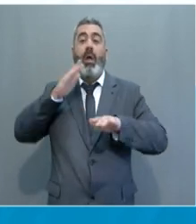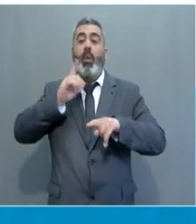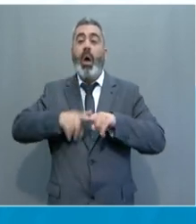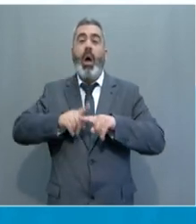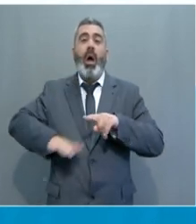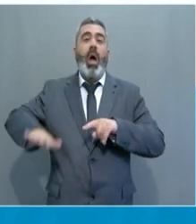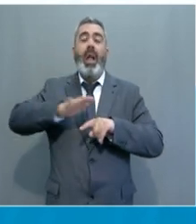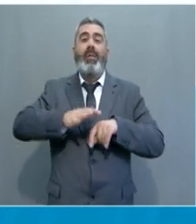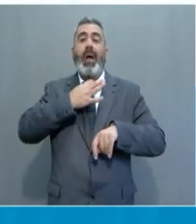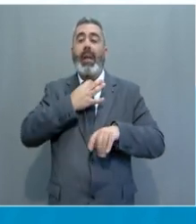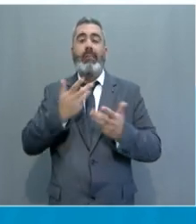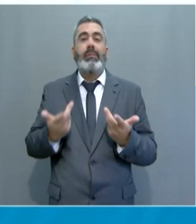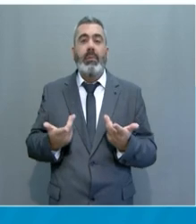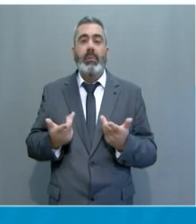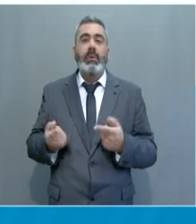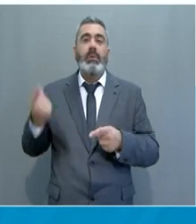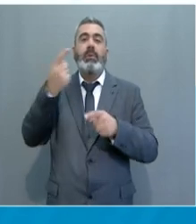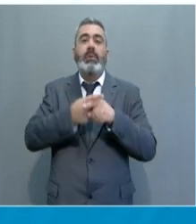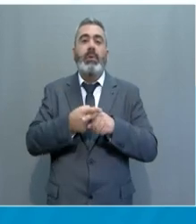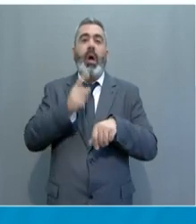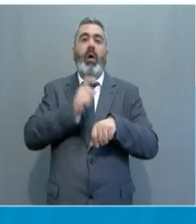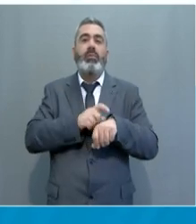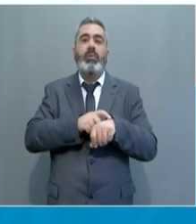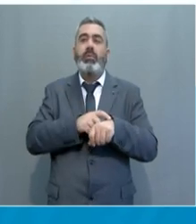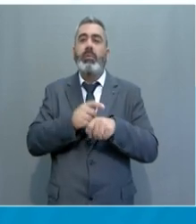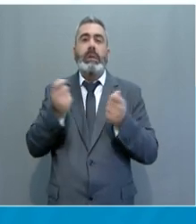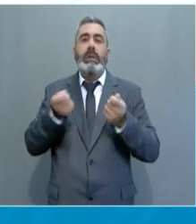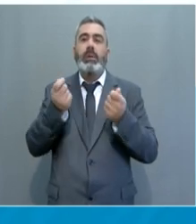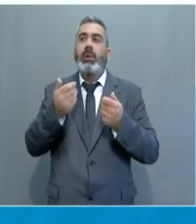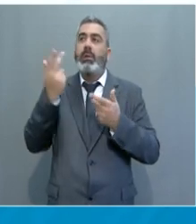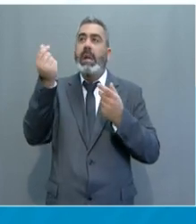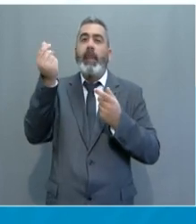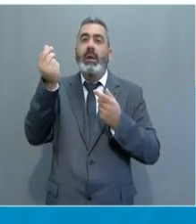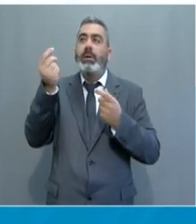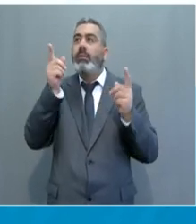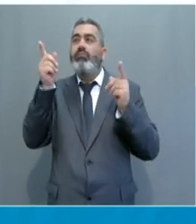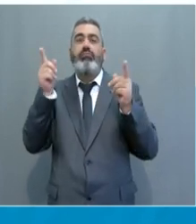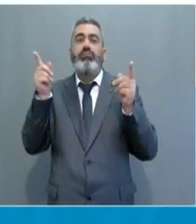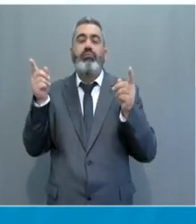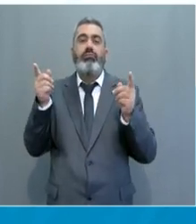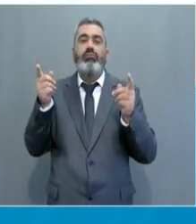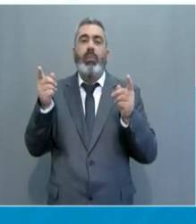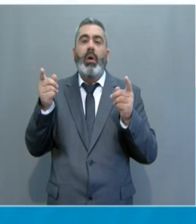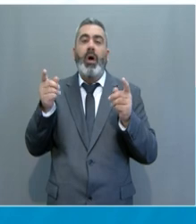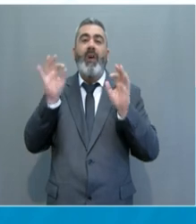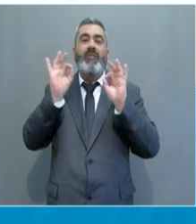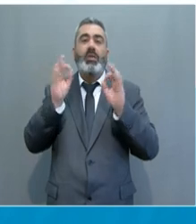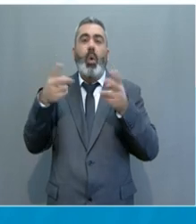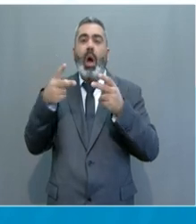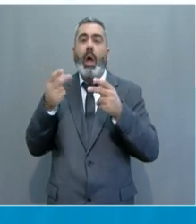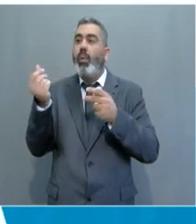της στιγμής, αλλά και ανάλογα φυσικά με τη διαμόρφωση των τιμών και τη διαθεσιμότητα του